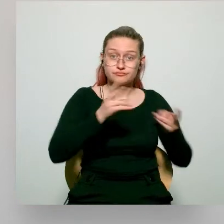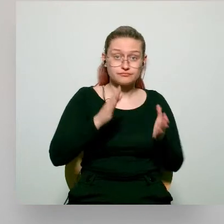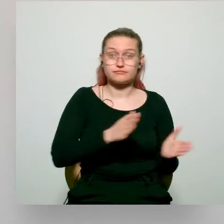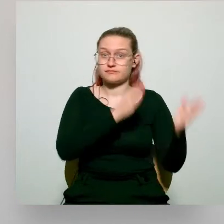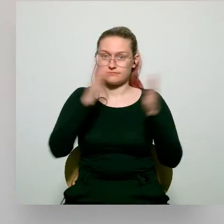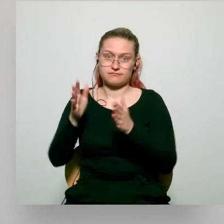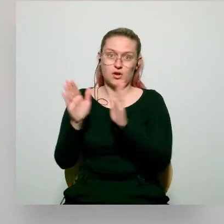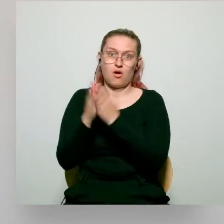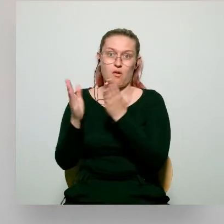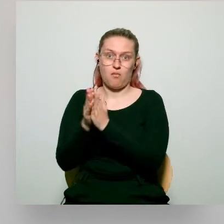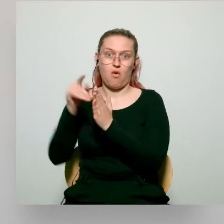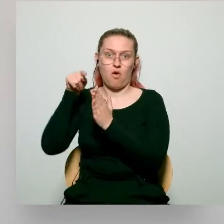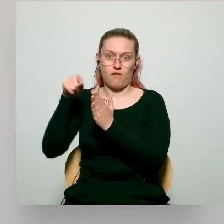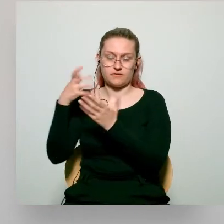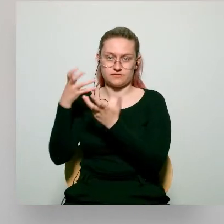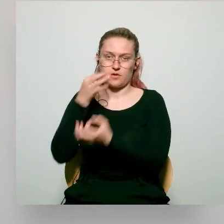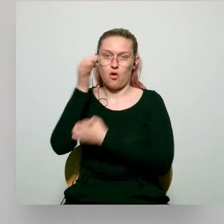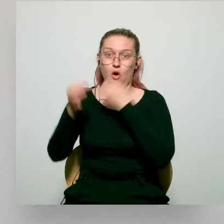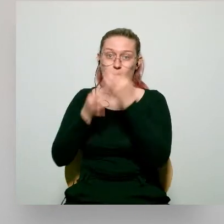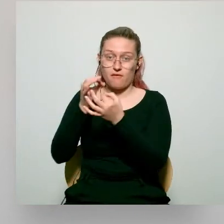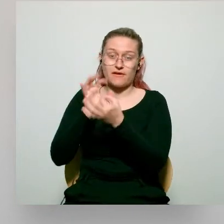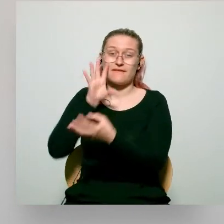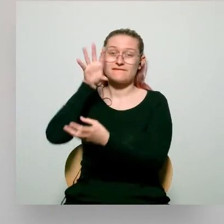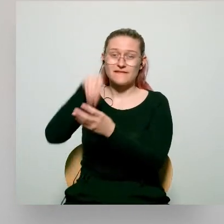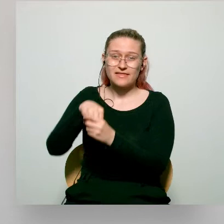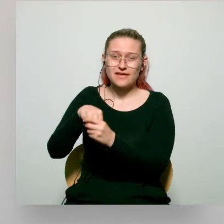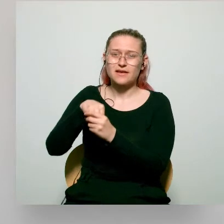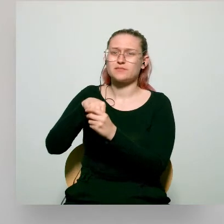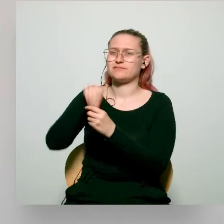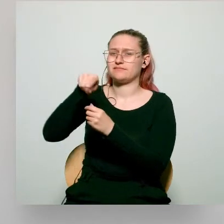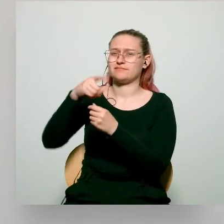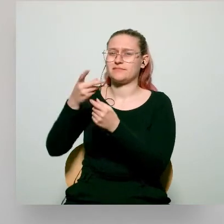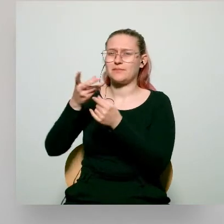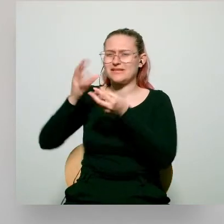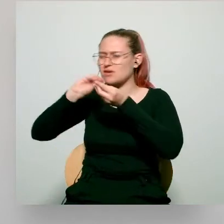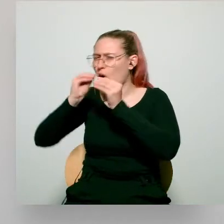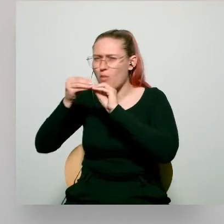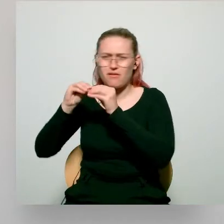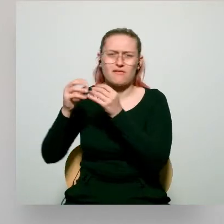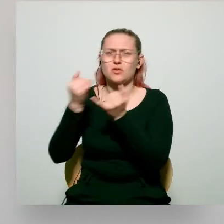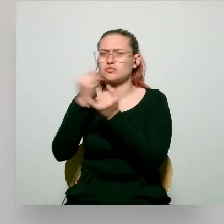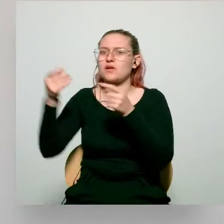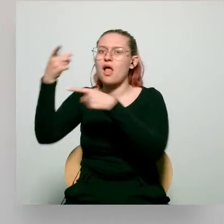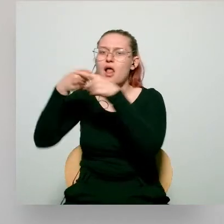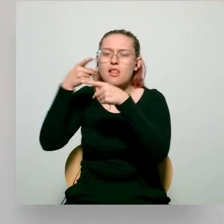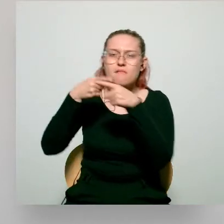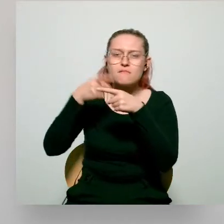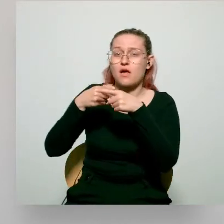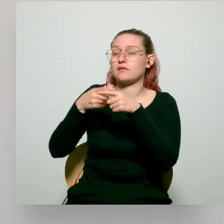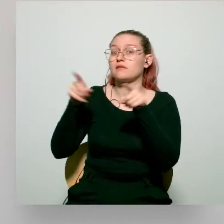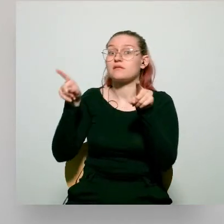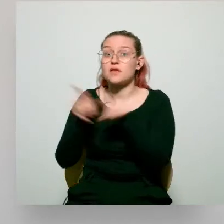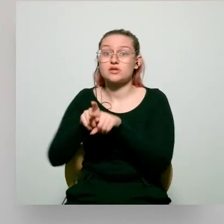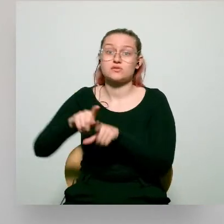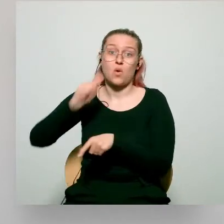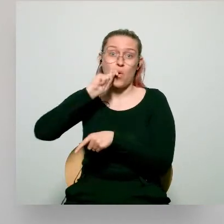strukturą, która łączy różne fragmenty, różne traumy narodowe